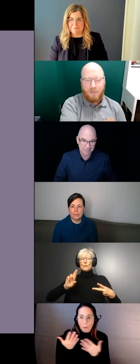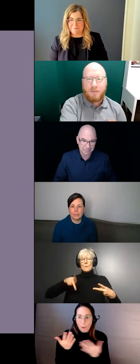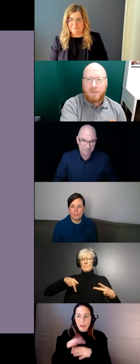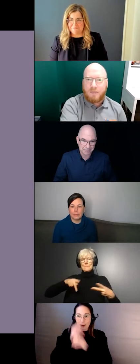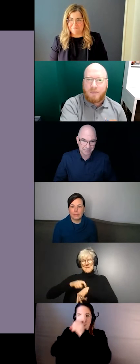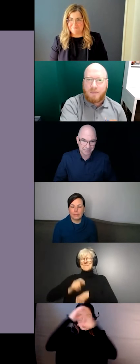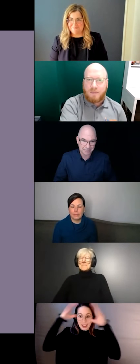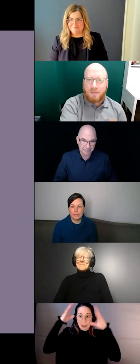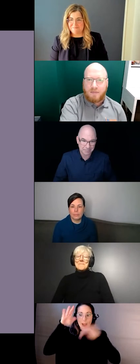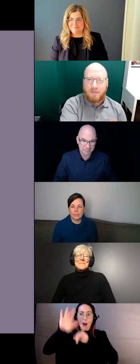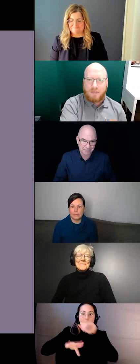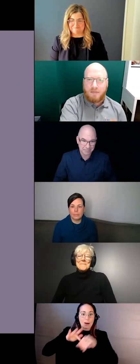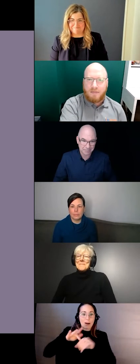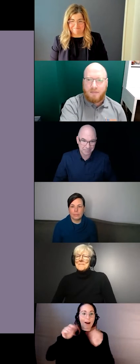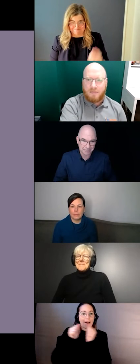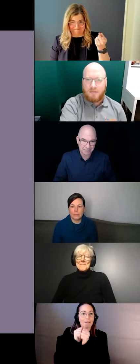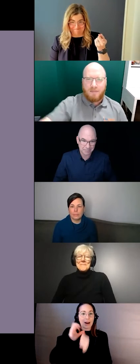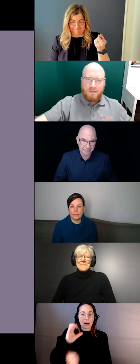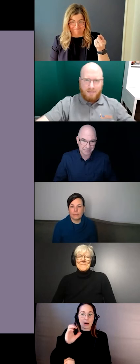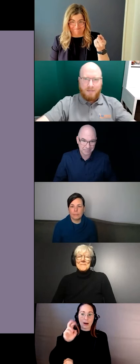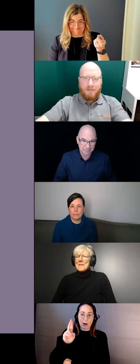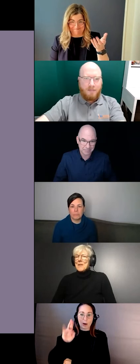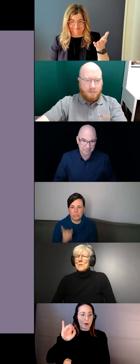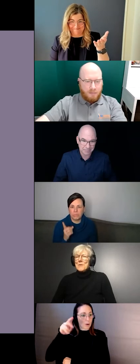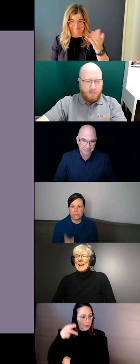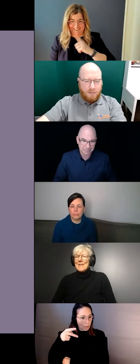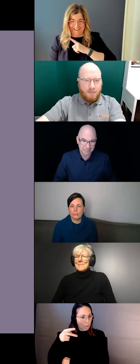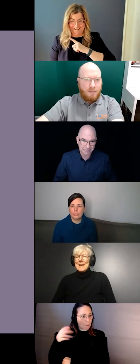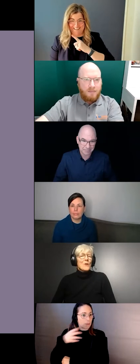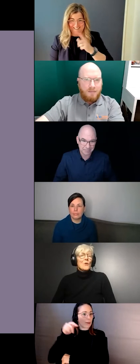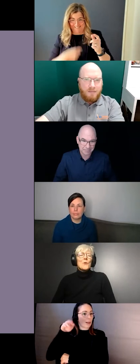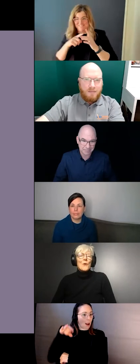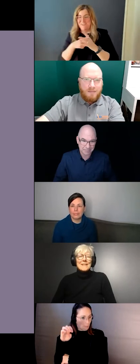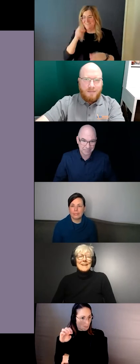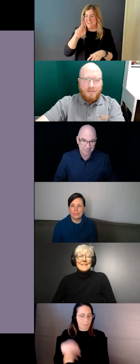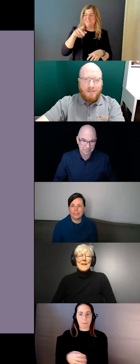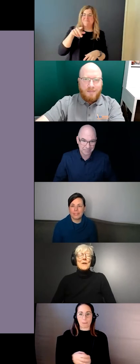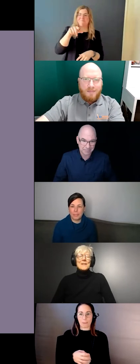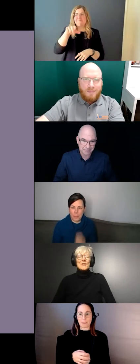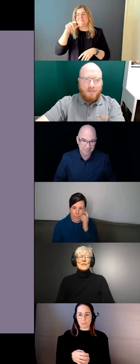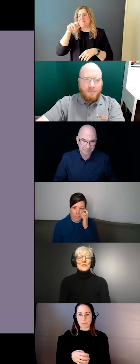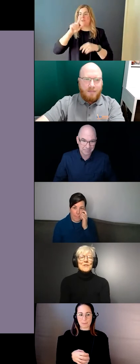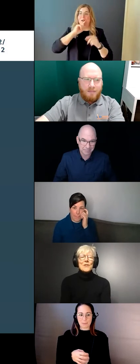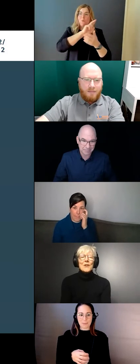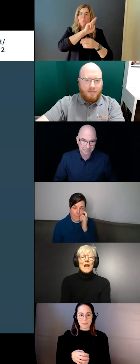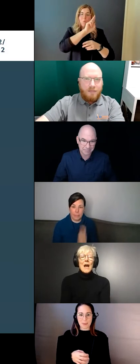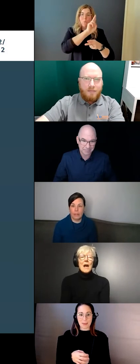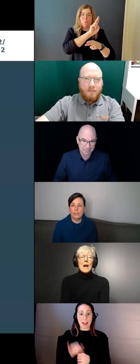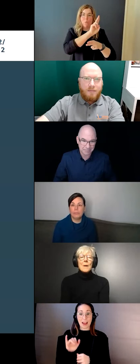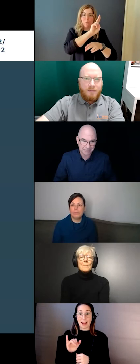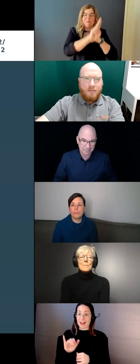CRIP time. OK, donc Cynthia, vas-y.